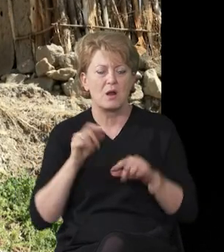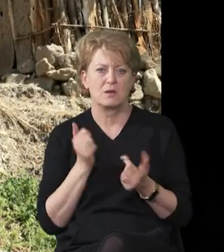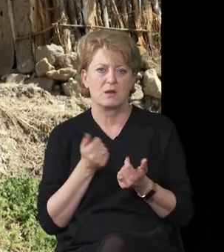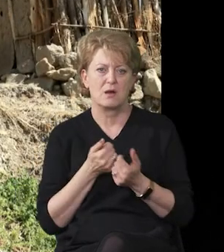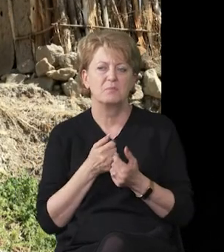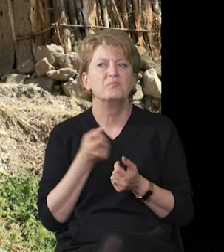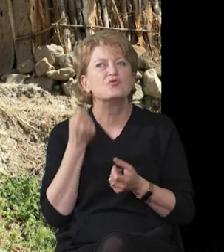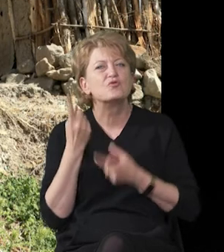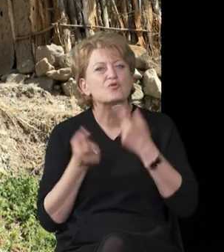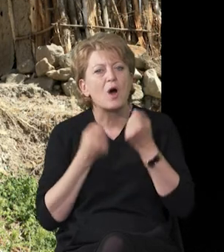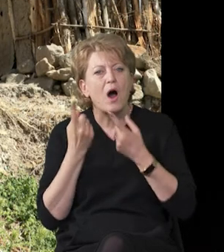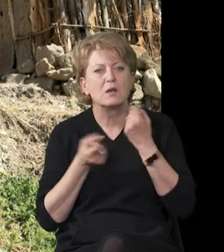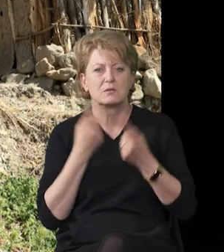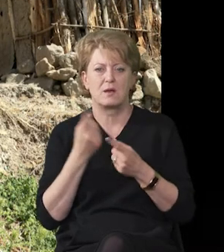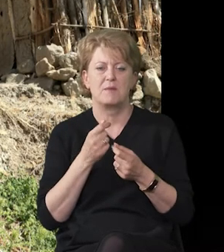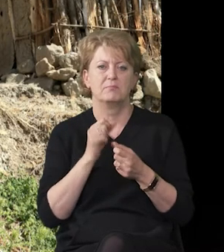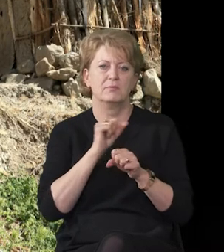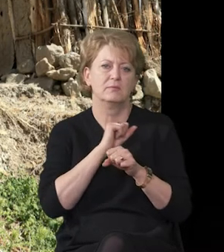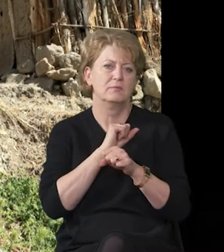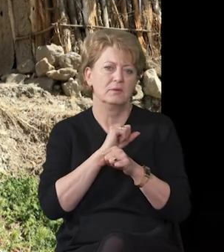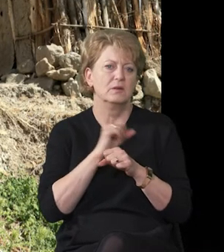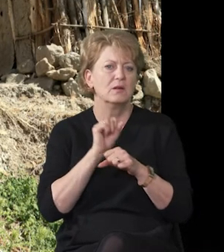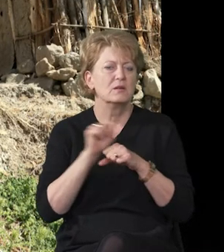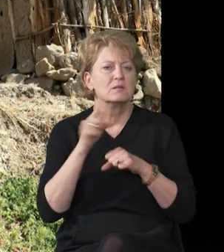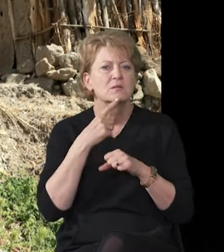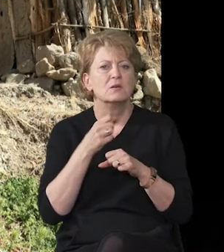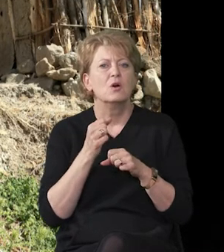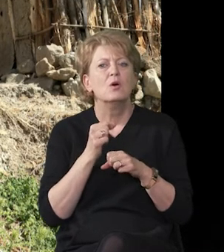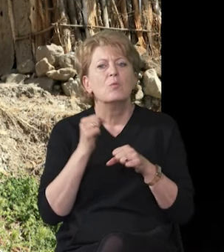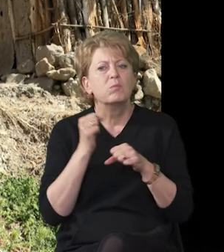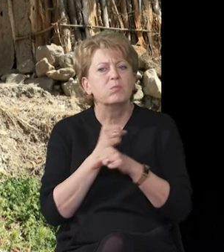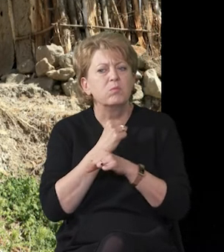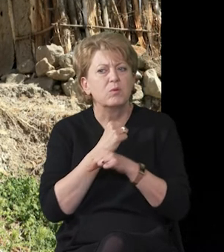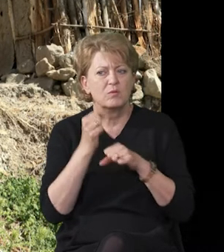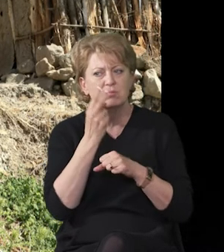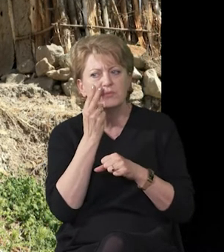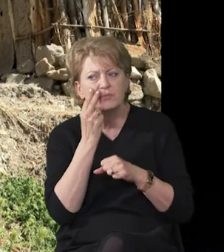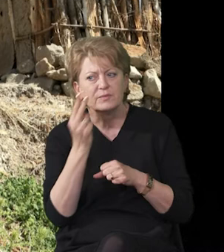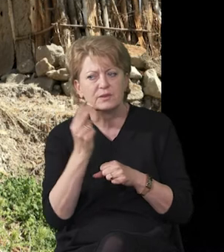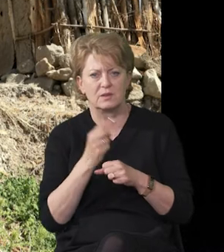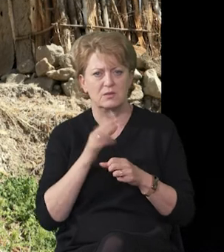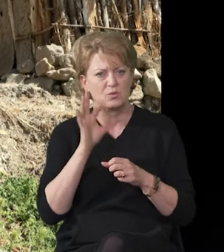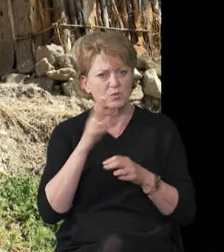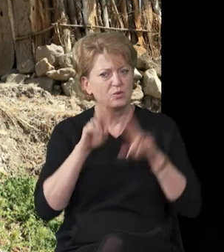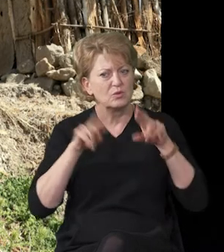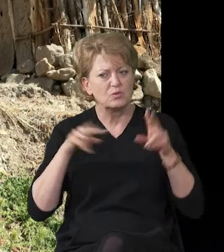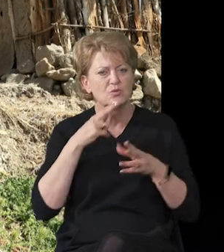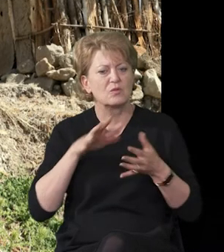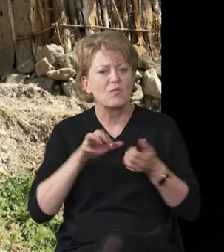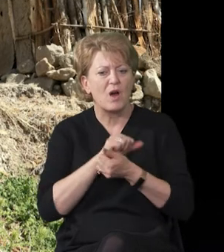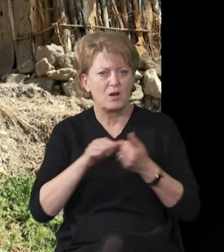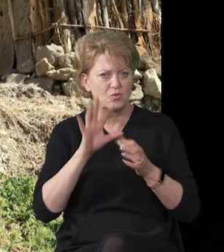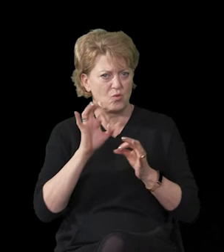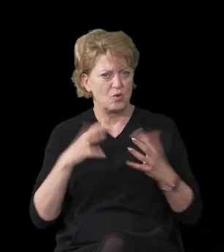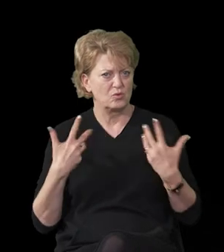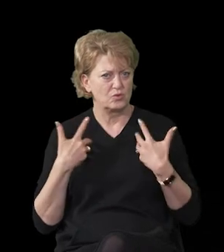czasami dochodzi do takich dosyć poważnych scen, gdzie no, trzeba walczyć tak naprawdę o przetrwanie. Oczywiście w tych